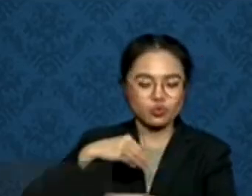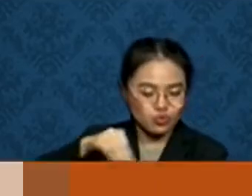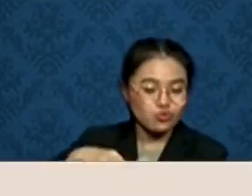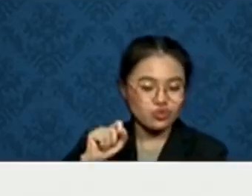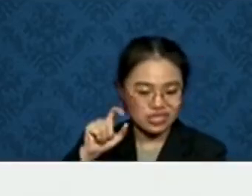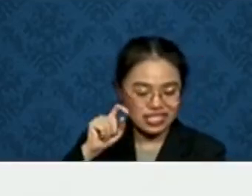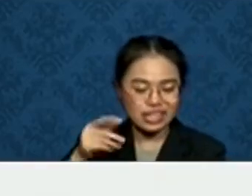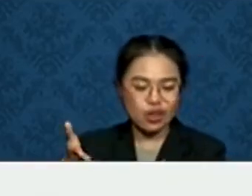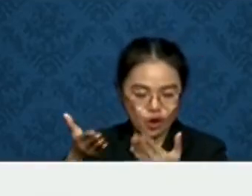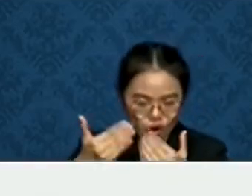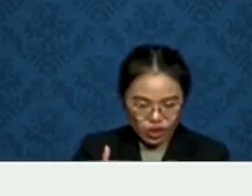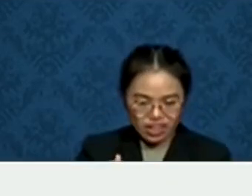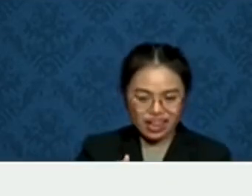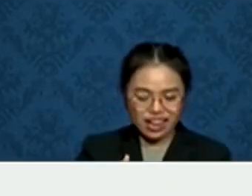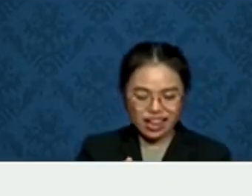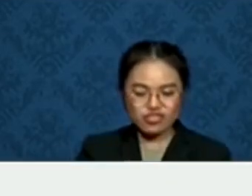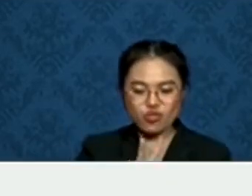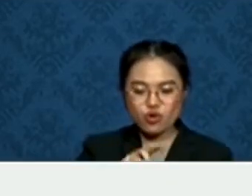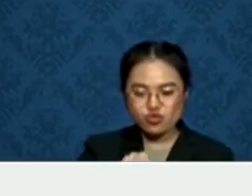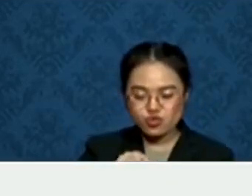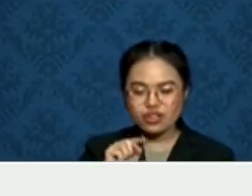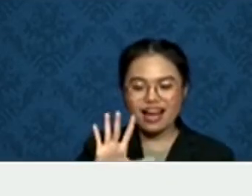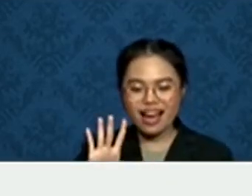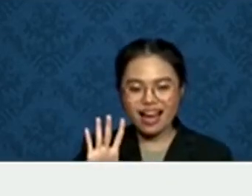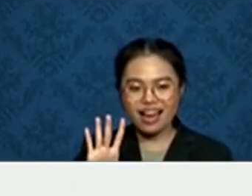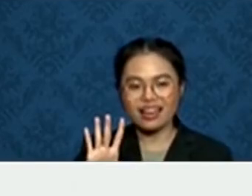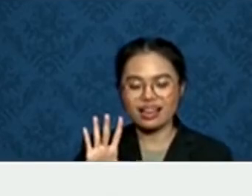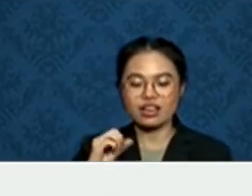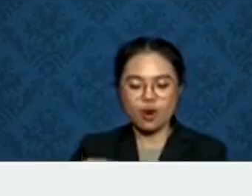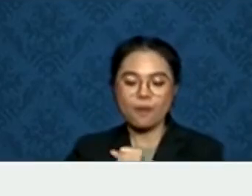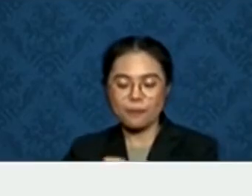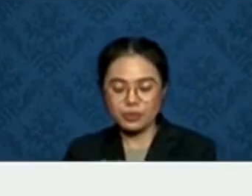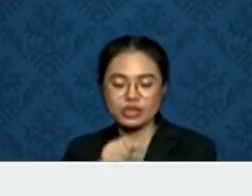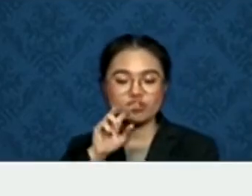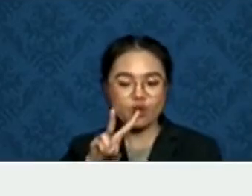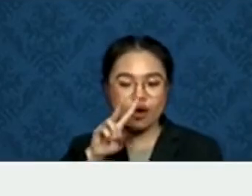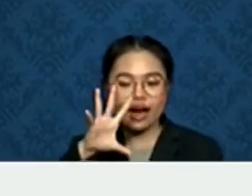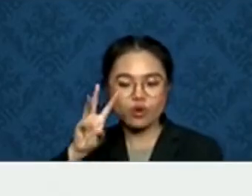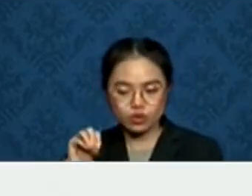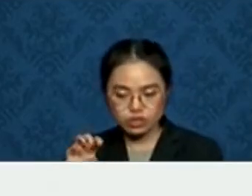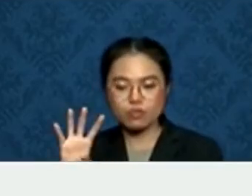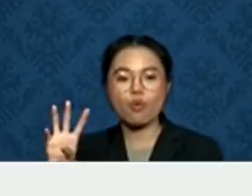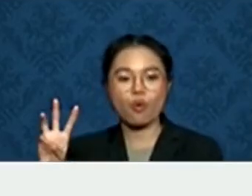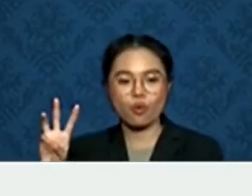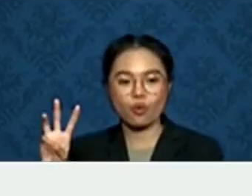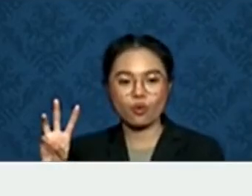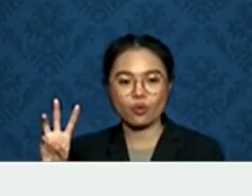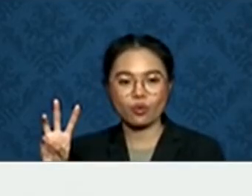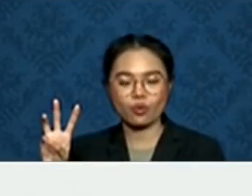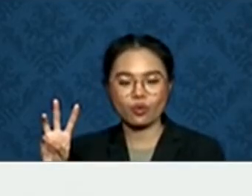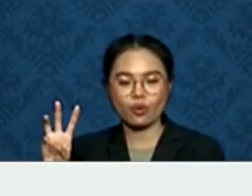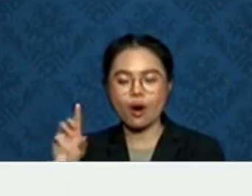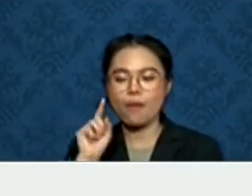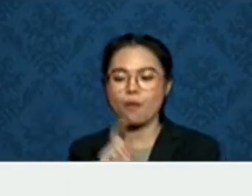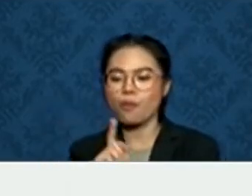จนลงมาเหลือเพียงร้อยละ 2.5ในไตรมาสที่ 3ของปี 2566นั้นแสดง